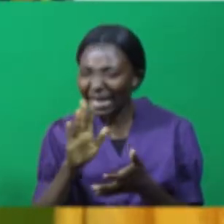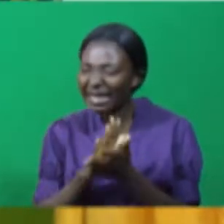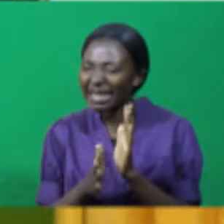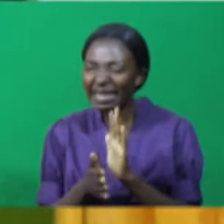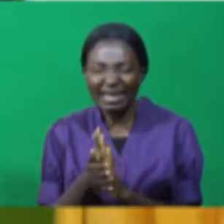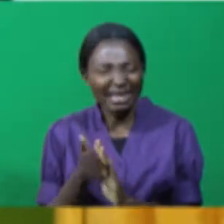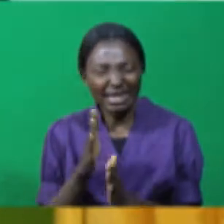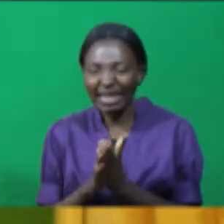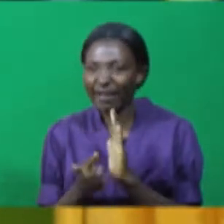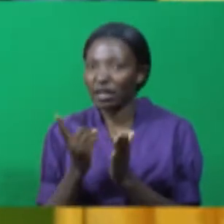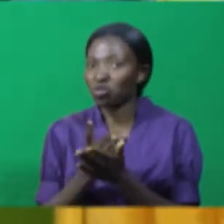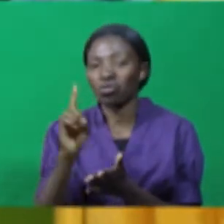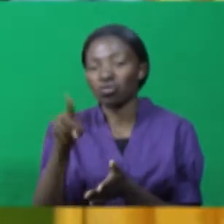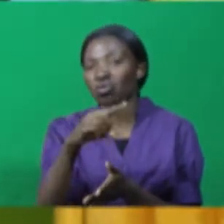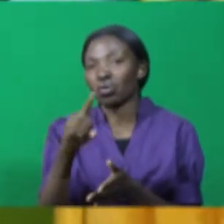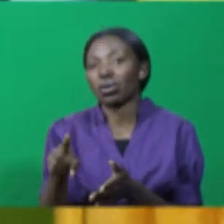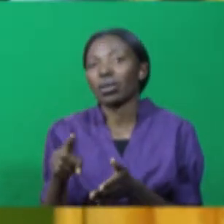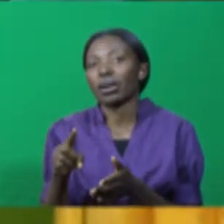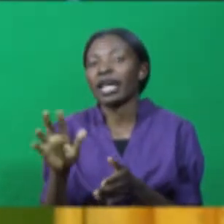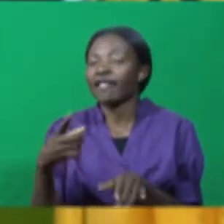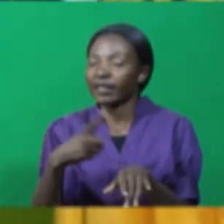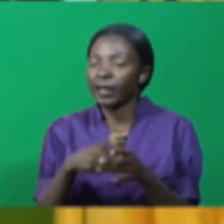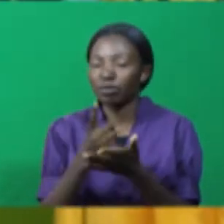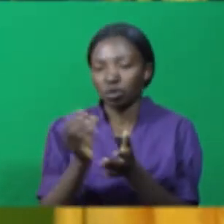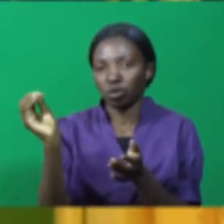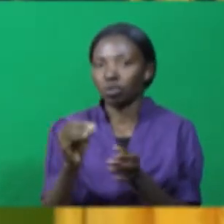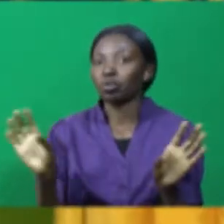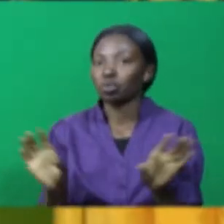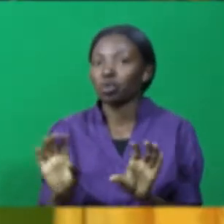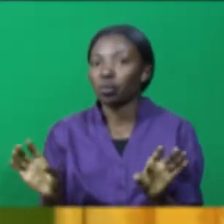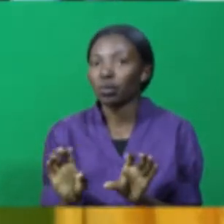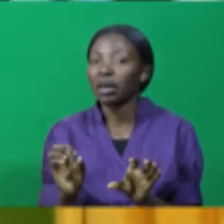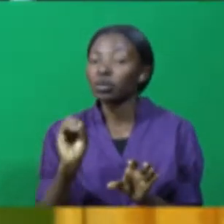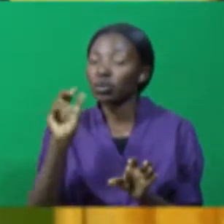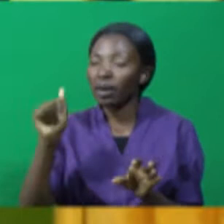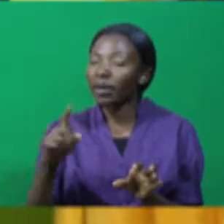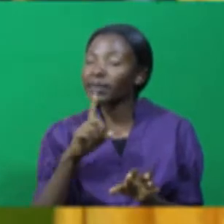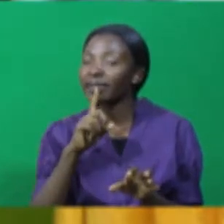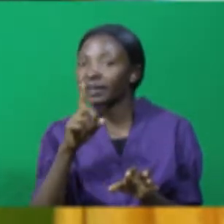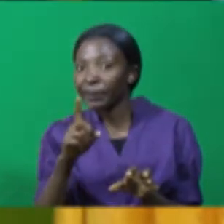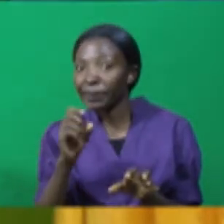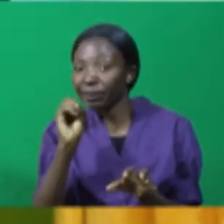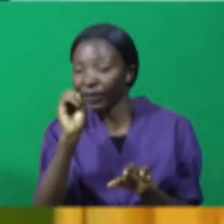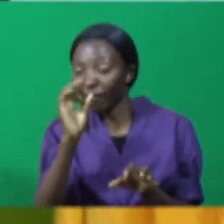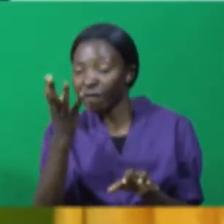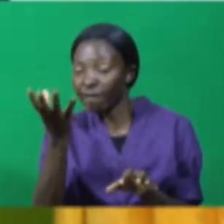kana chimwe chakamuzora. Kusvikira vazoti kana muchitoda kuwanira Daniel mhosva